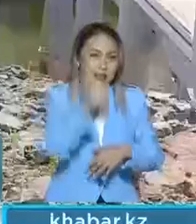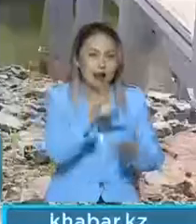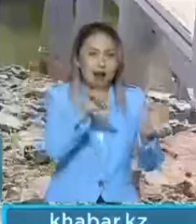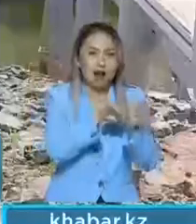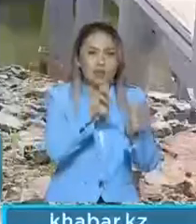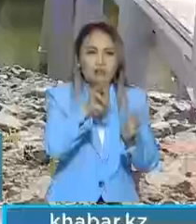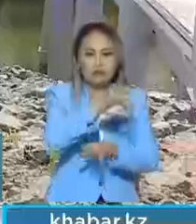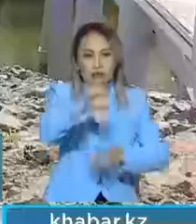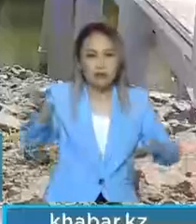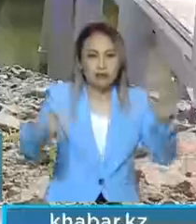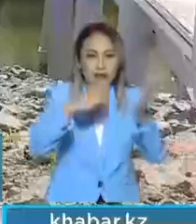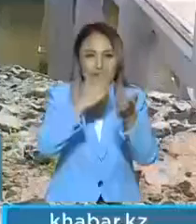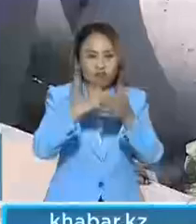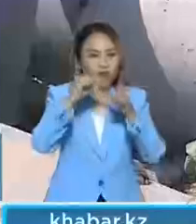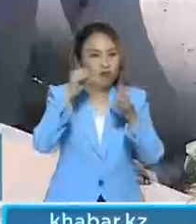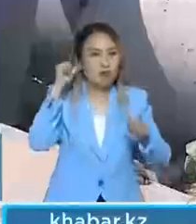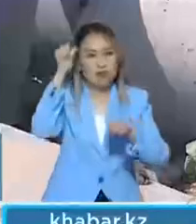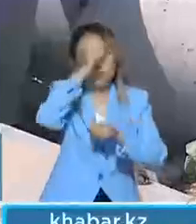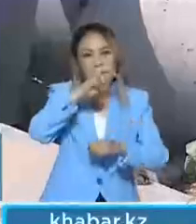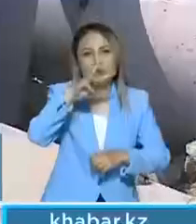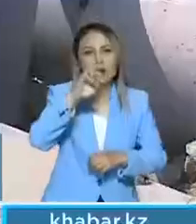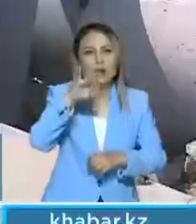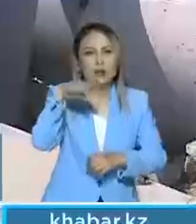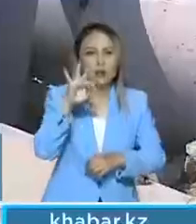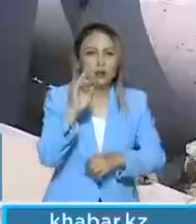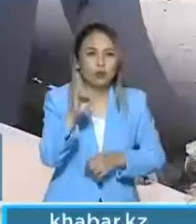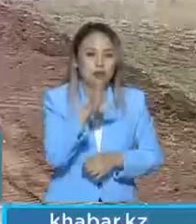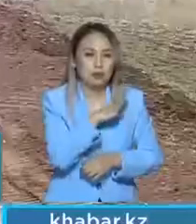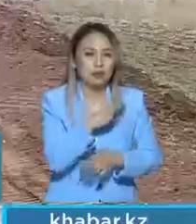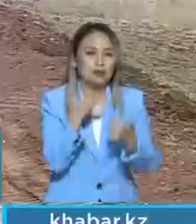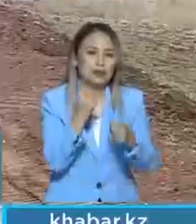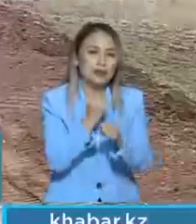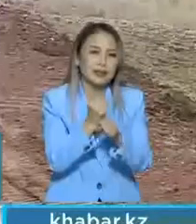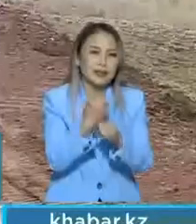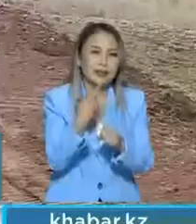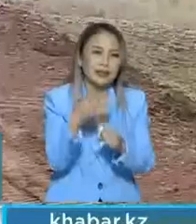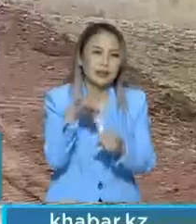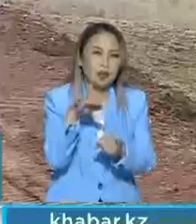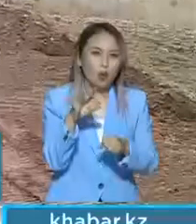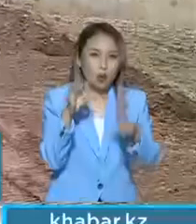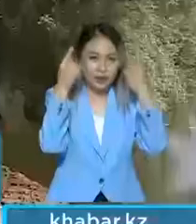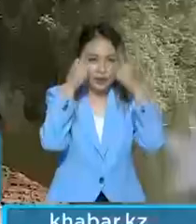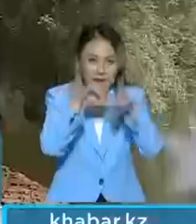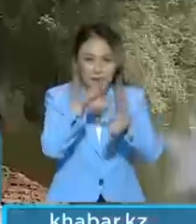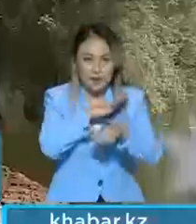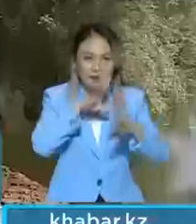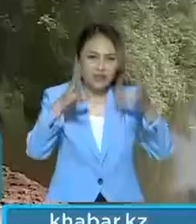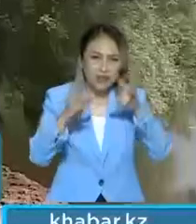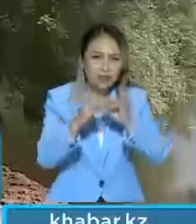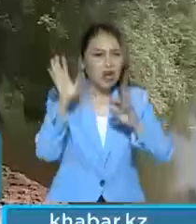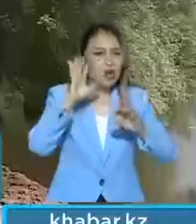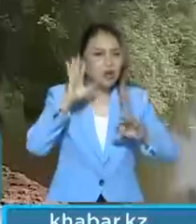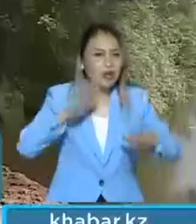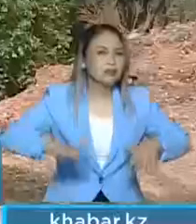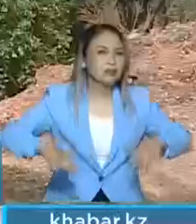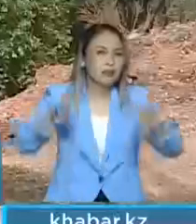су жіберуге қауқарлы. Былтыр Мәртөк ауданында дәл осындай Қазан 2 гидротехникалық құрылғысы қалыпқа келтірілген еді. Нәтижесінде өзен бойындағы